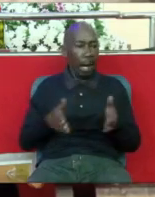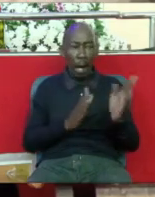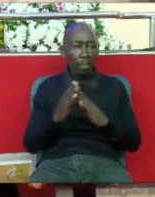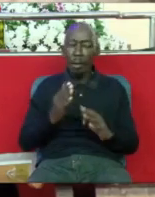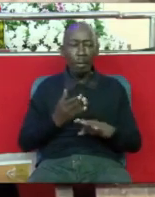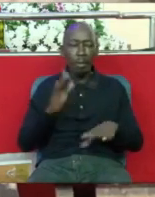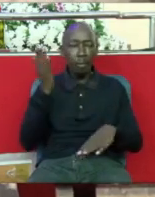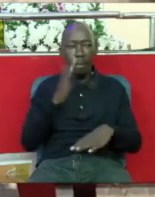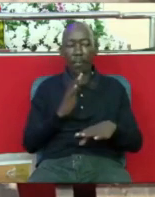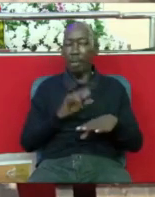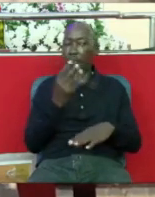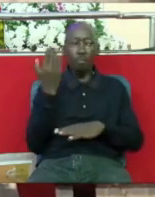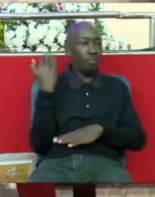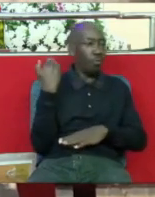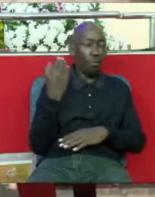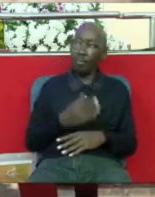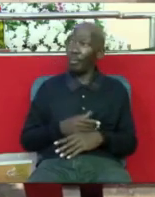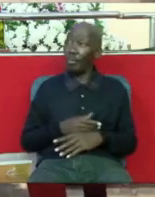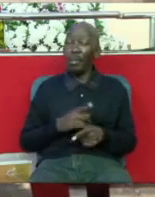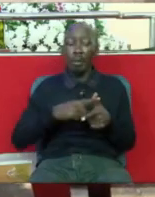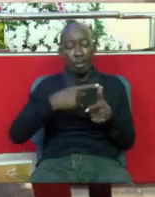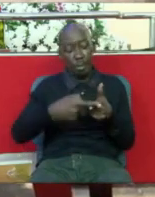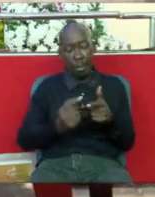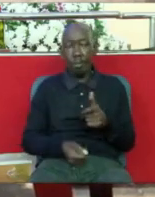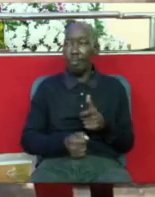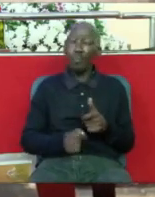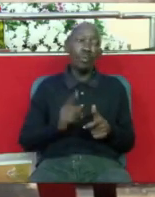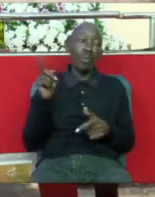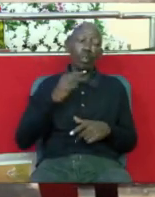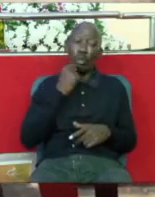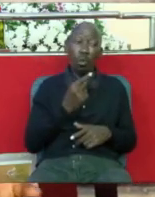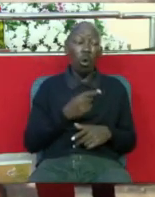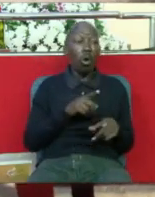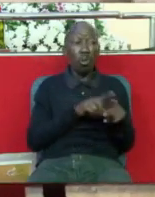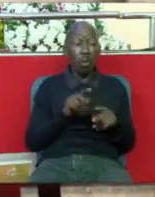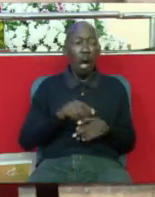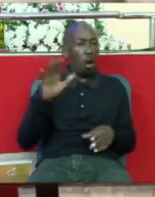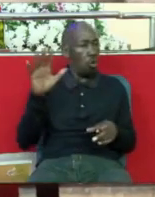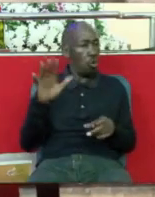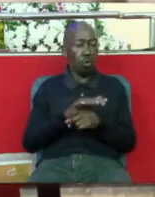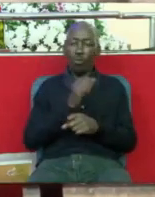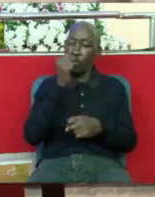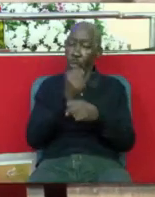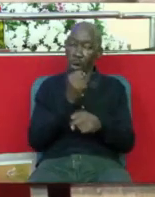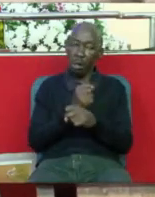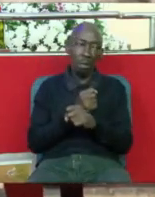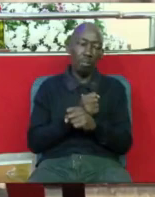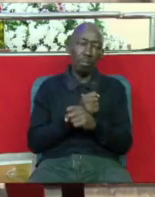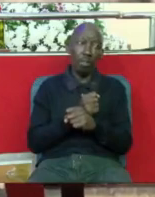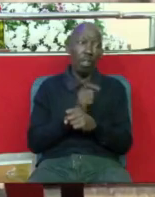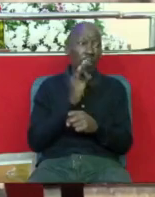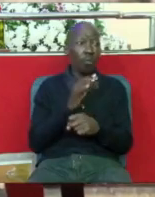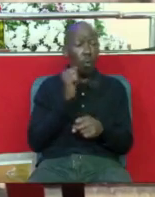ambayo hakuwa amepitia hapo awali. And then we were told that there's not so much work. Alafu wakaambiwa hakuna kazi nyingi. So you'll be